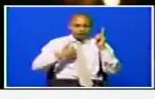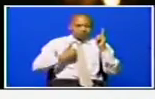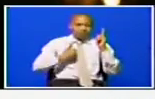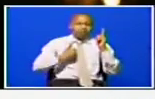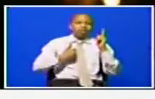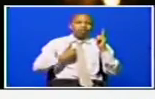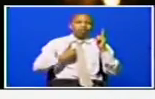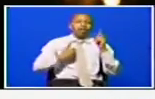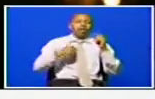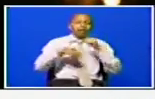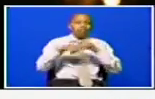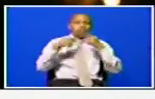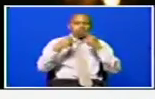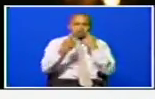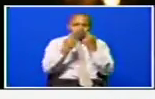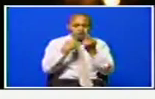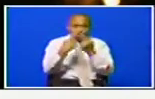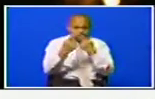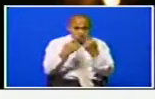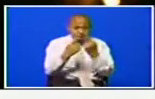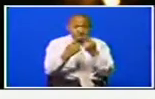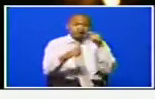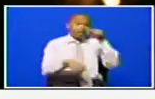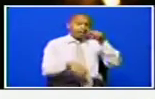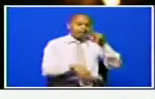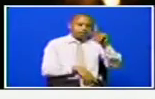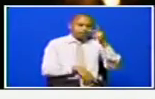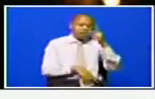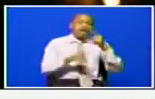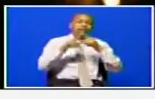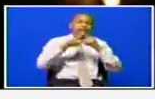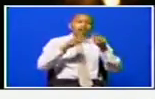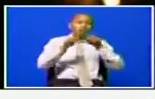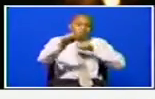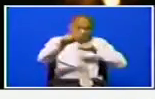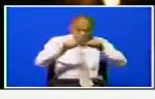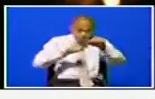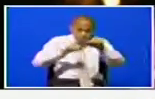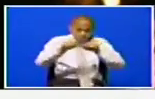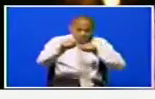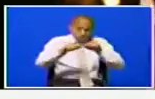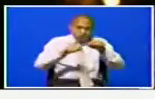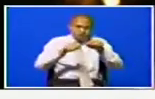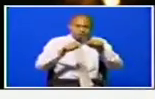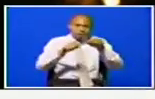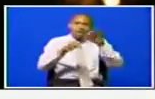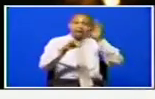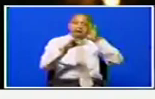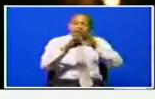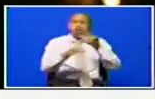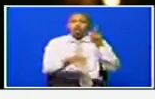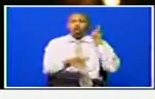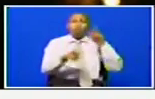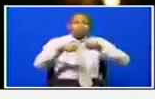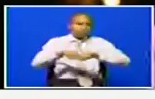naam, ukitoa matamshi ya kuwafanya wananchi watoke kwa vita hilo ni election offense.